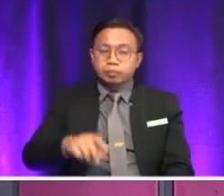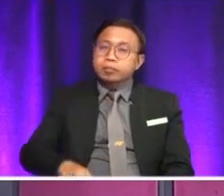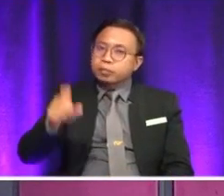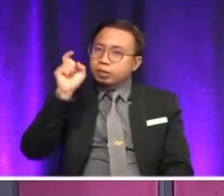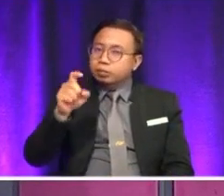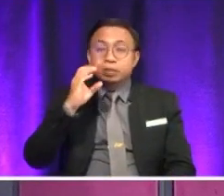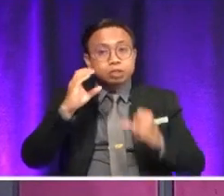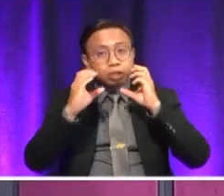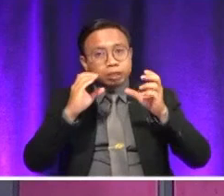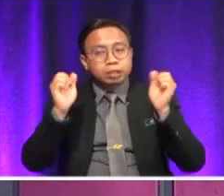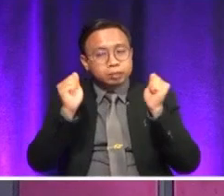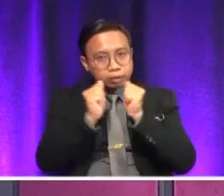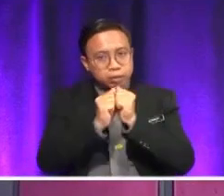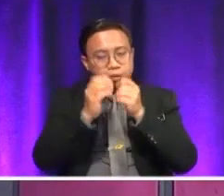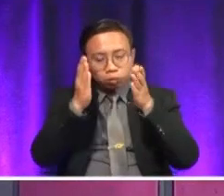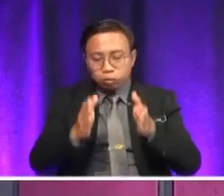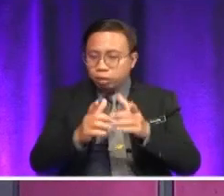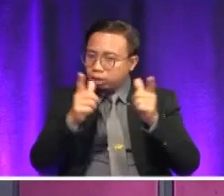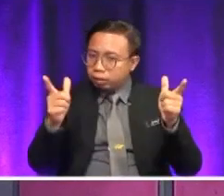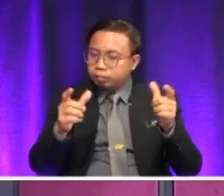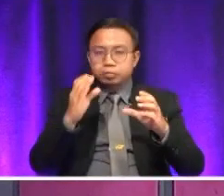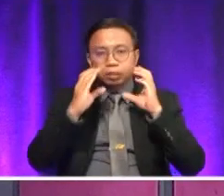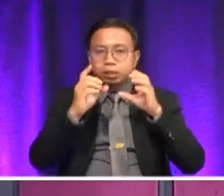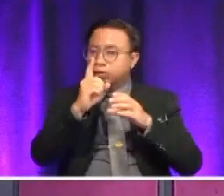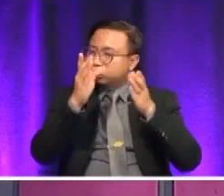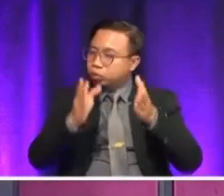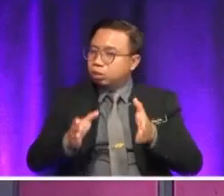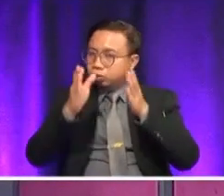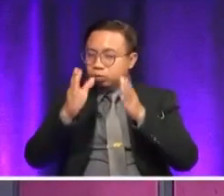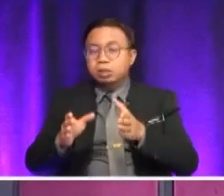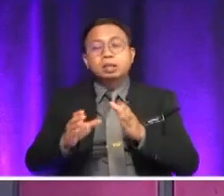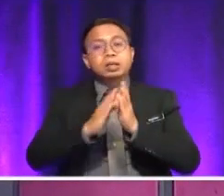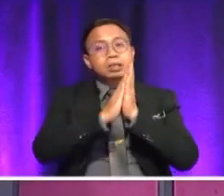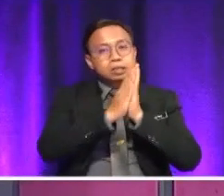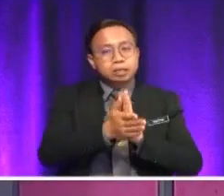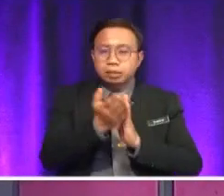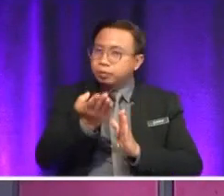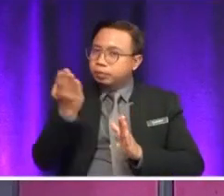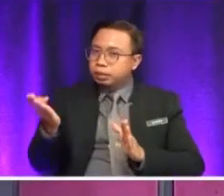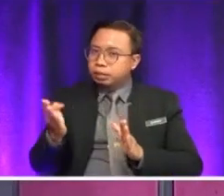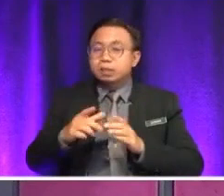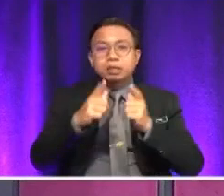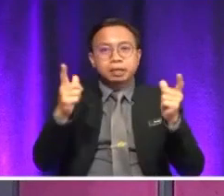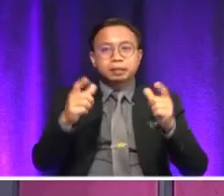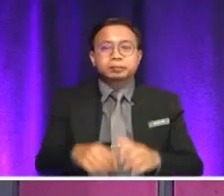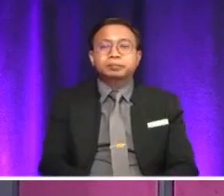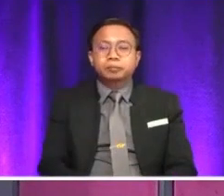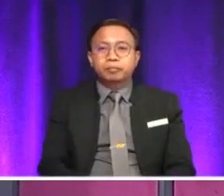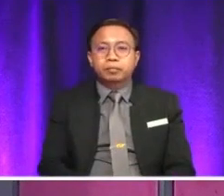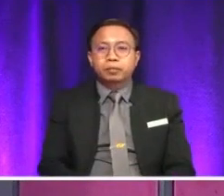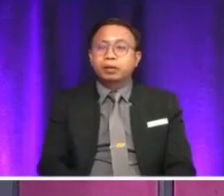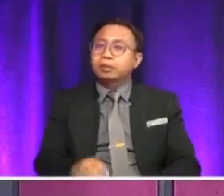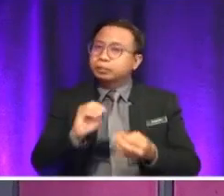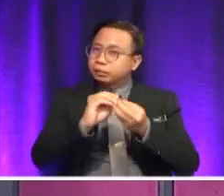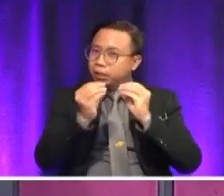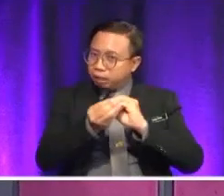Jangan cakap seorang-seorang. Bahaya je. Cakap seorang-seorang ni dia dah jadi benda lain. Kena berbincang.